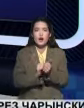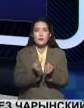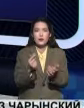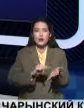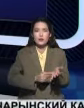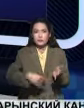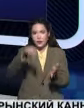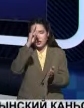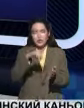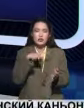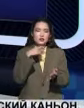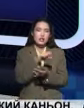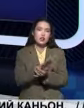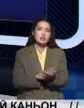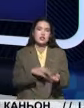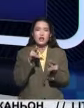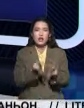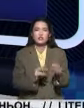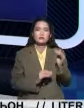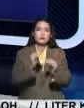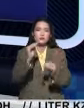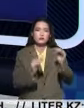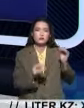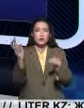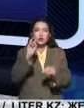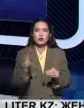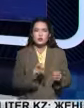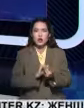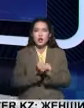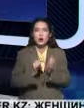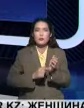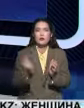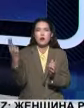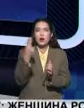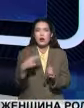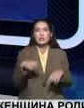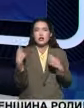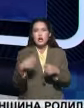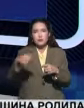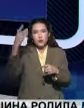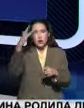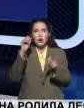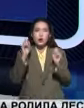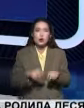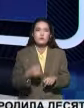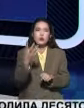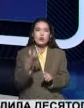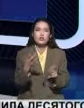пунктах. В Казахстане продолжают наблюдаться скачки курса доллара. В обменных пунктах Астаны продать американца можно